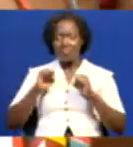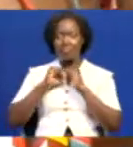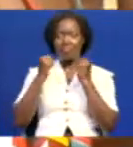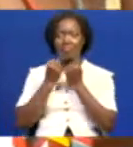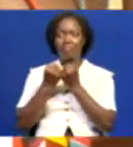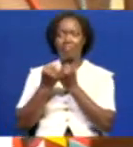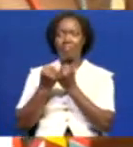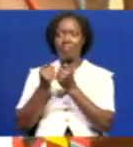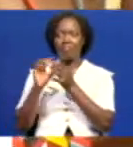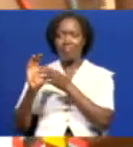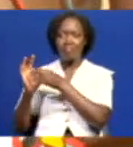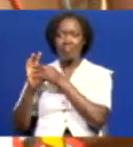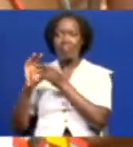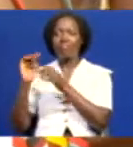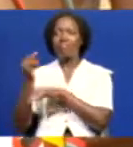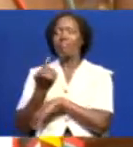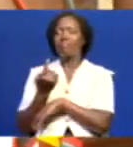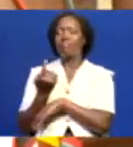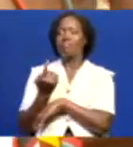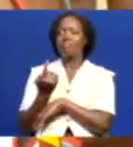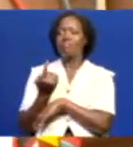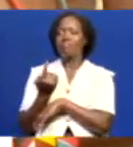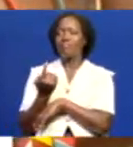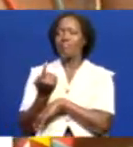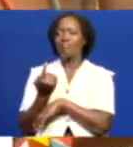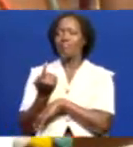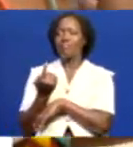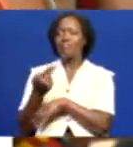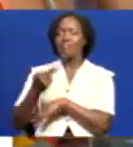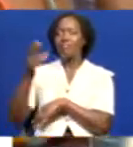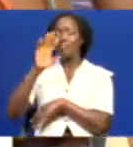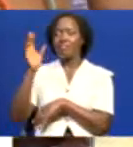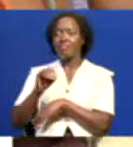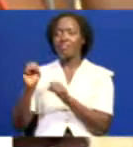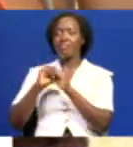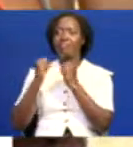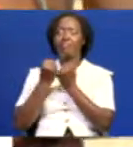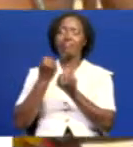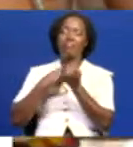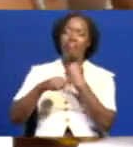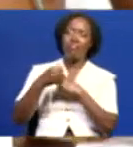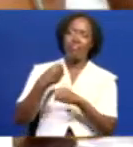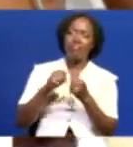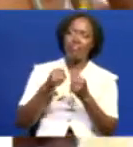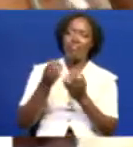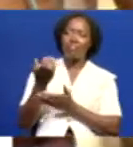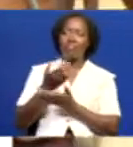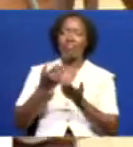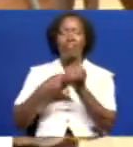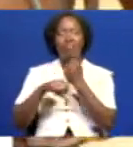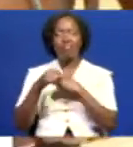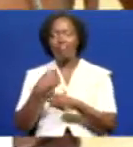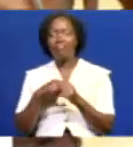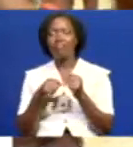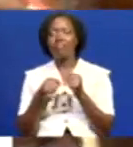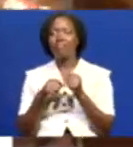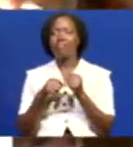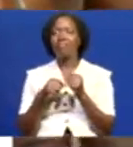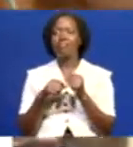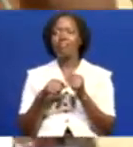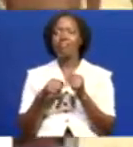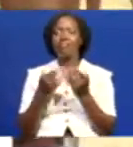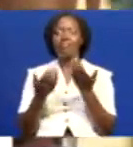cultural event. This is where a high percentage of our social activities, economic activities, cultural activities